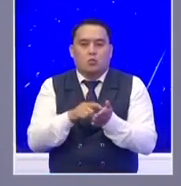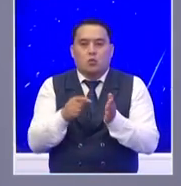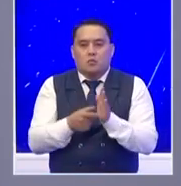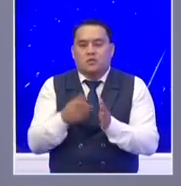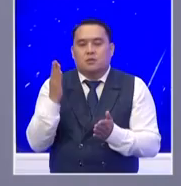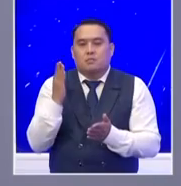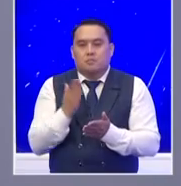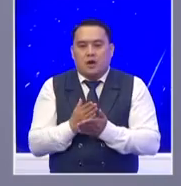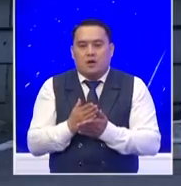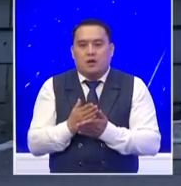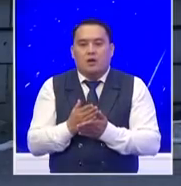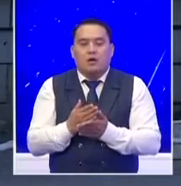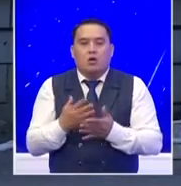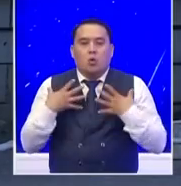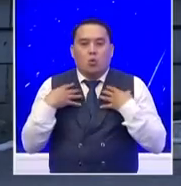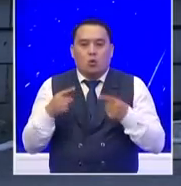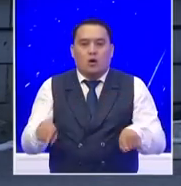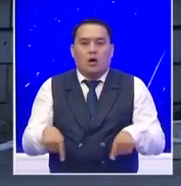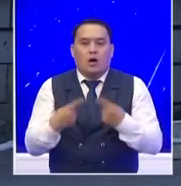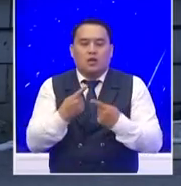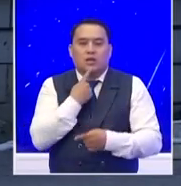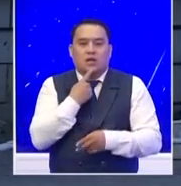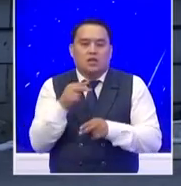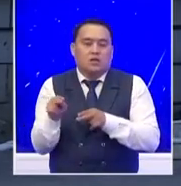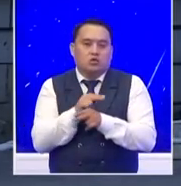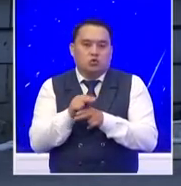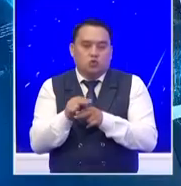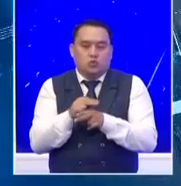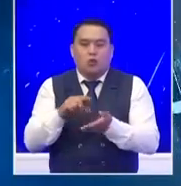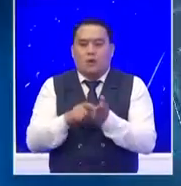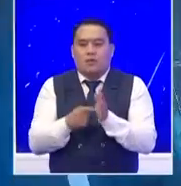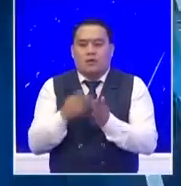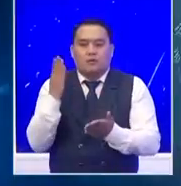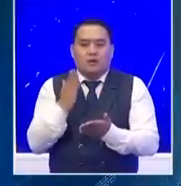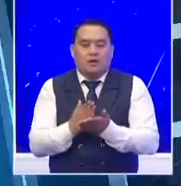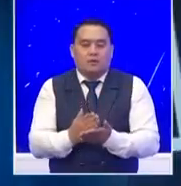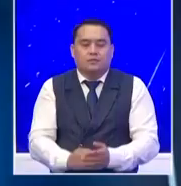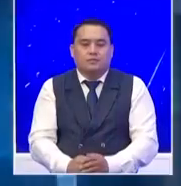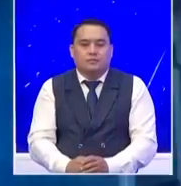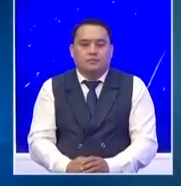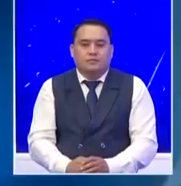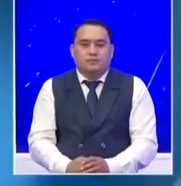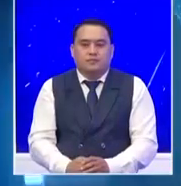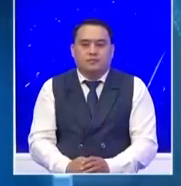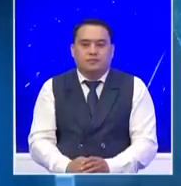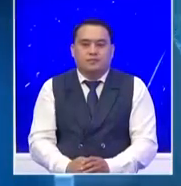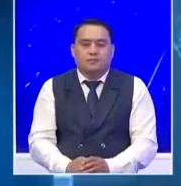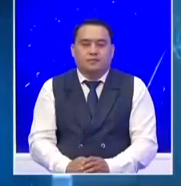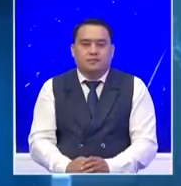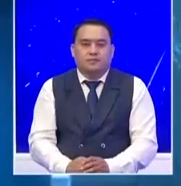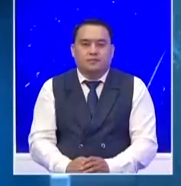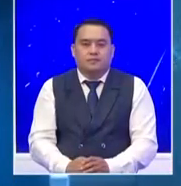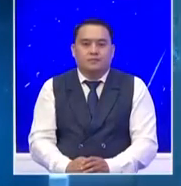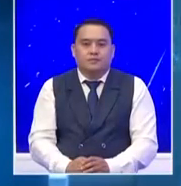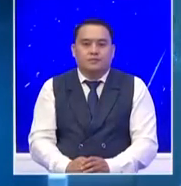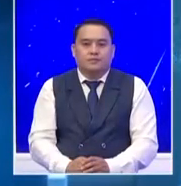істейді. Бұдан бөлек оңалту және тіл кемістігін түзету кабинеттері де бар. Амина Құдайберген, Жайық Құрманбаев, Жетісу арнасы,